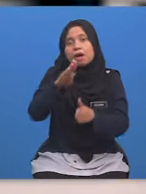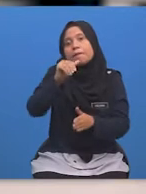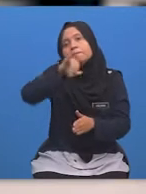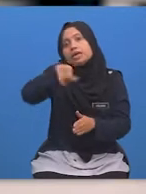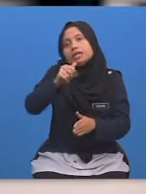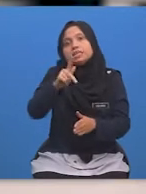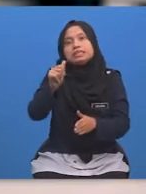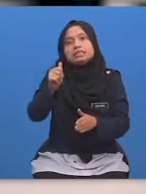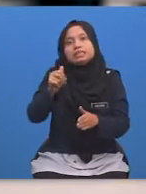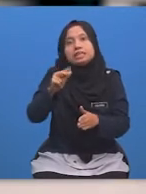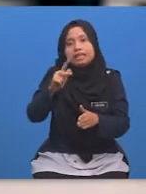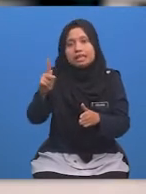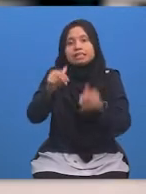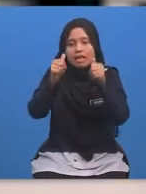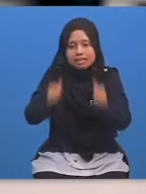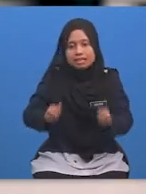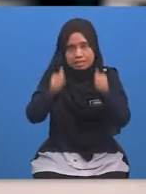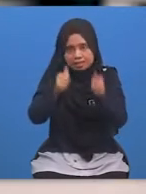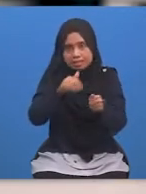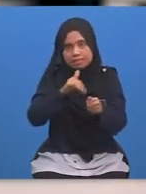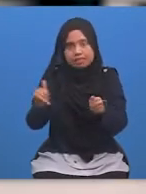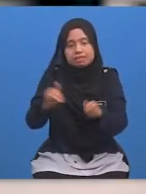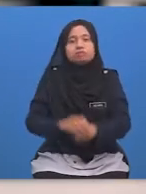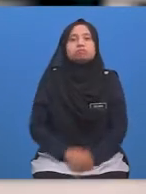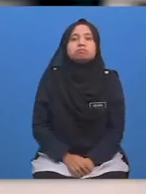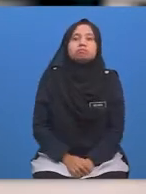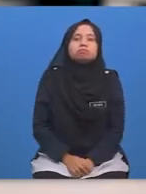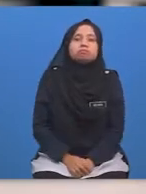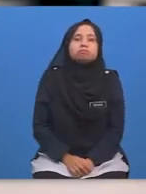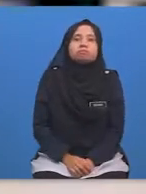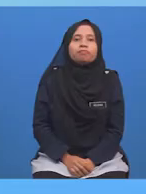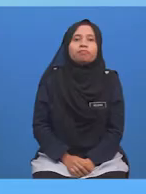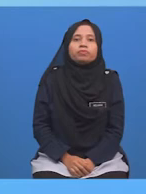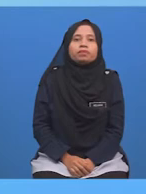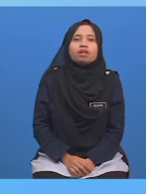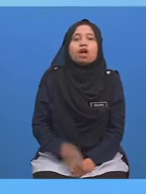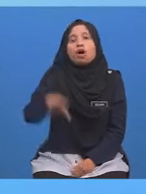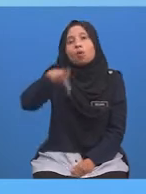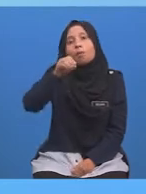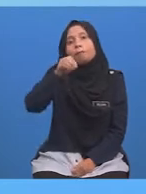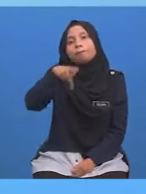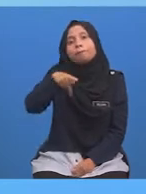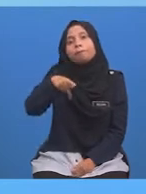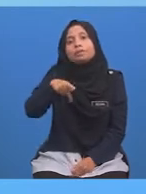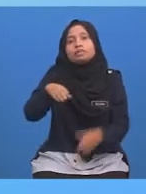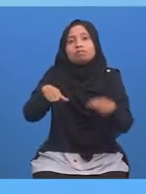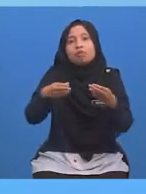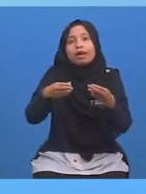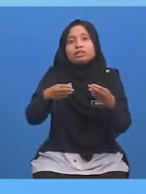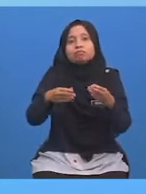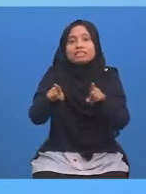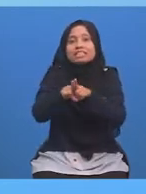kebajikan ahli-ahlinya. koperasi ditubuhkan